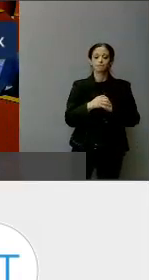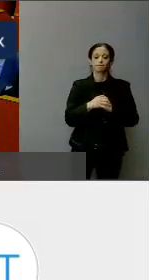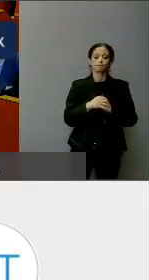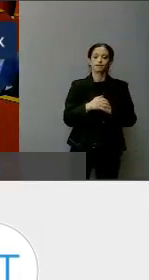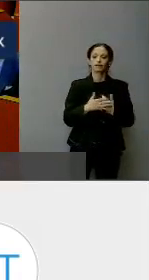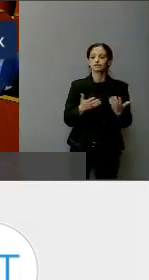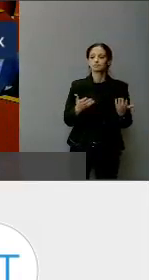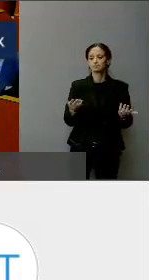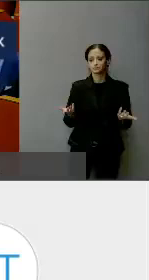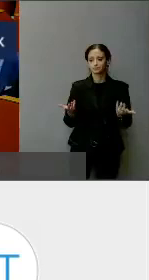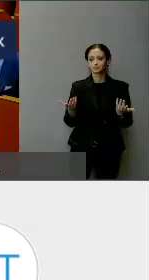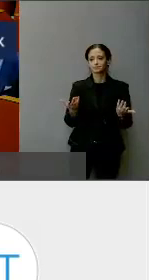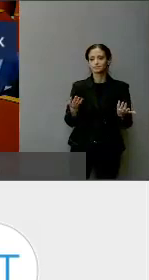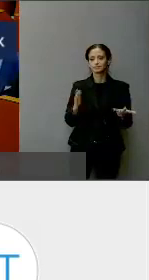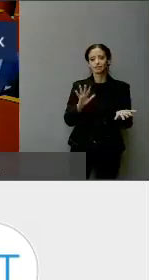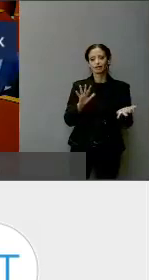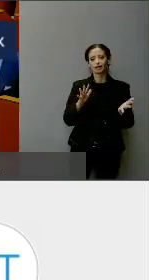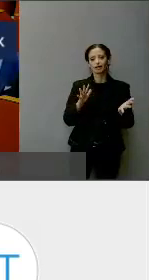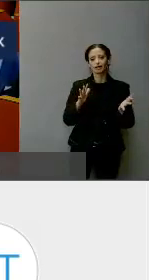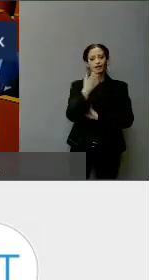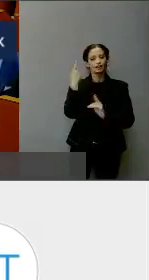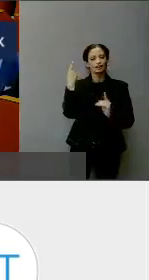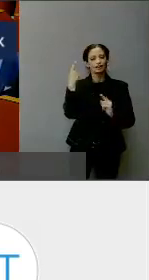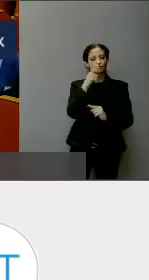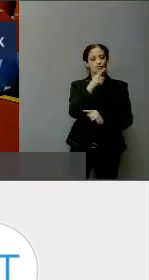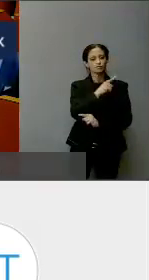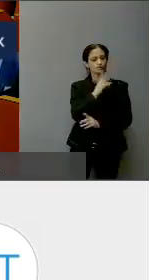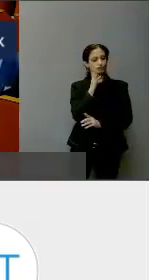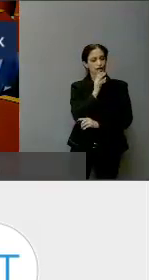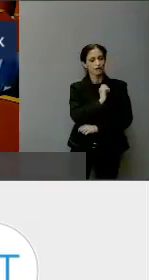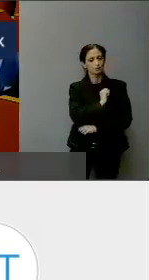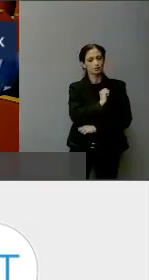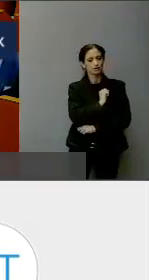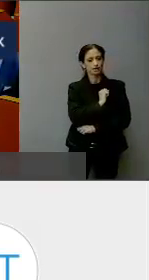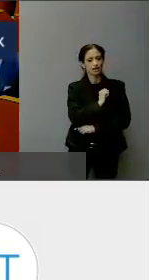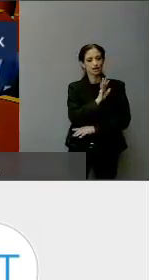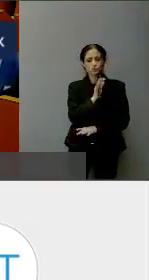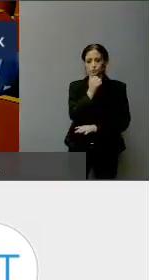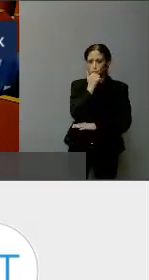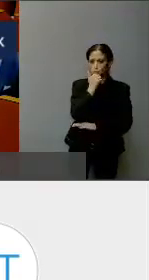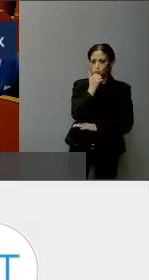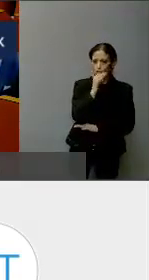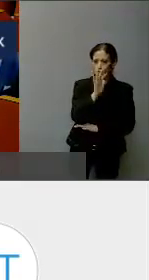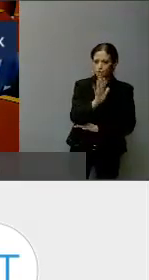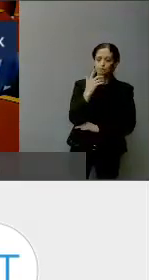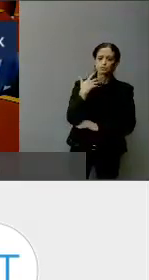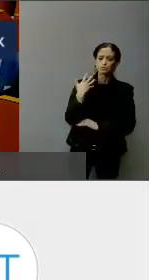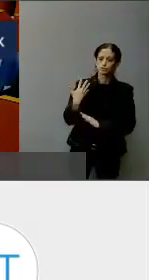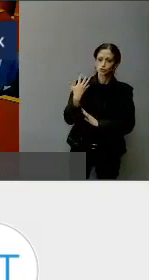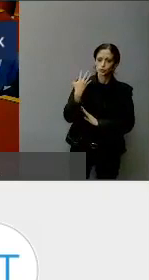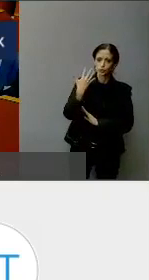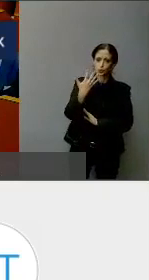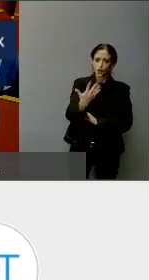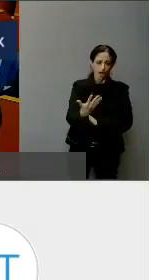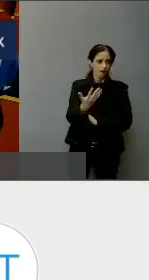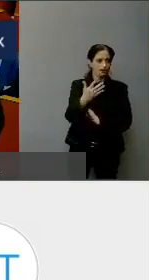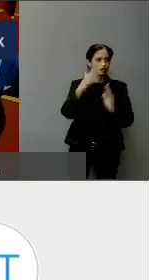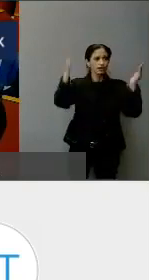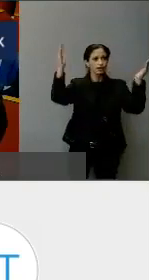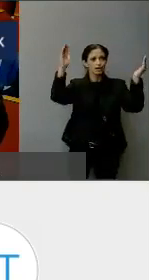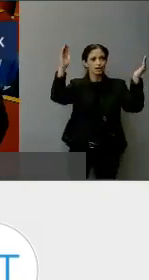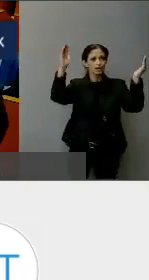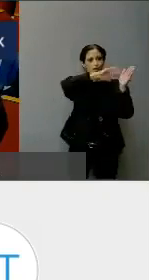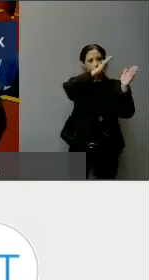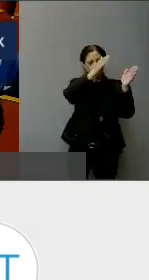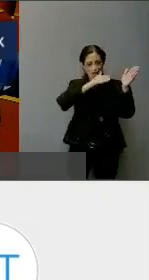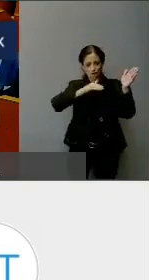difficile riuscire a comprendere come mai cinque anni avete lasciato e quella collina che con la porzione di